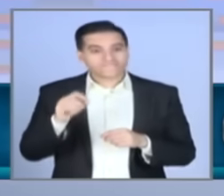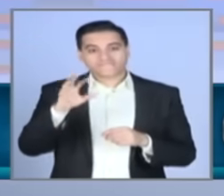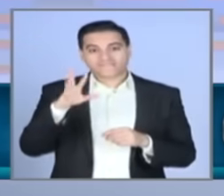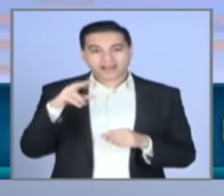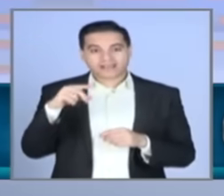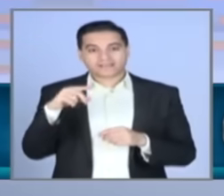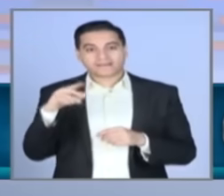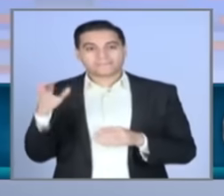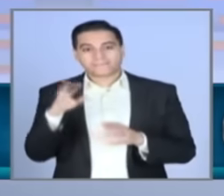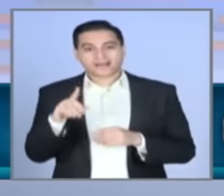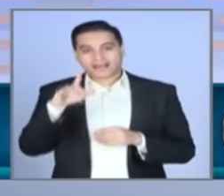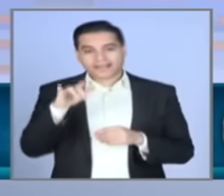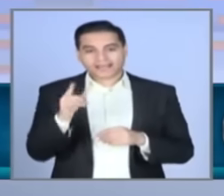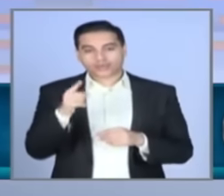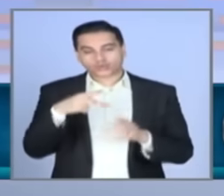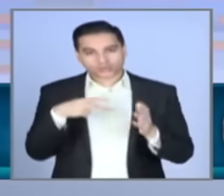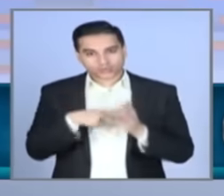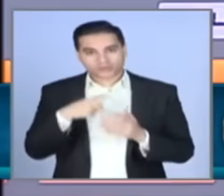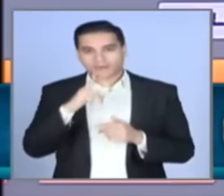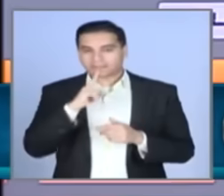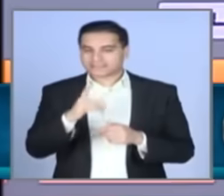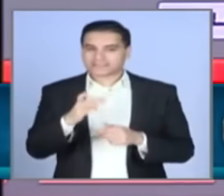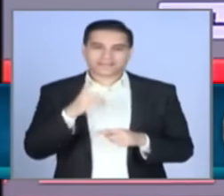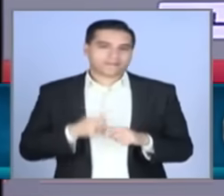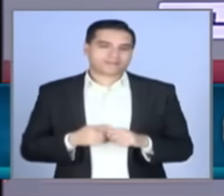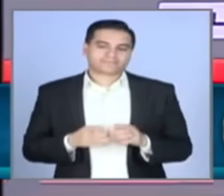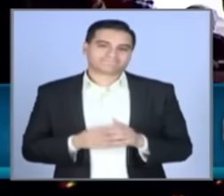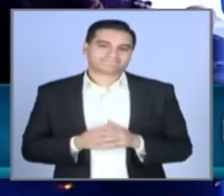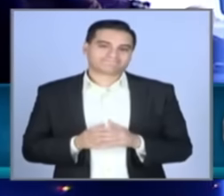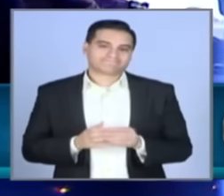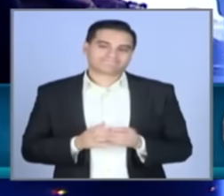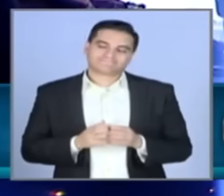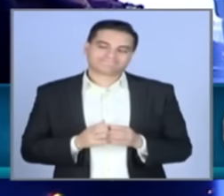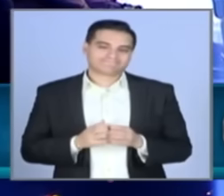بلان سوري، ولكن إجابة خاطئة.